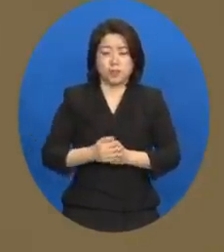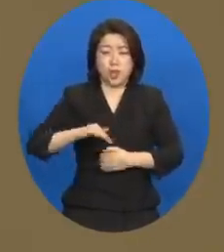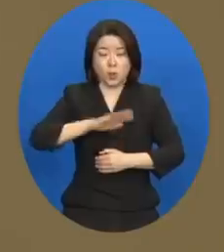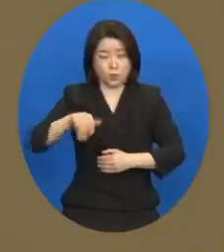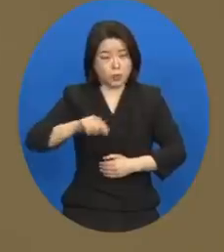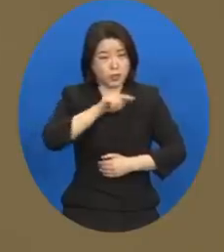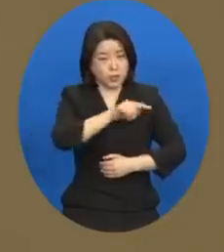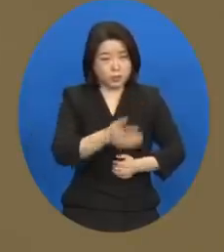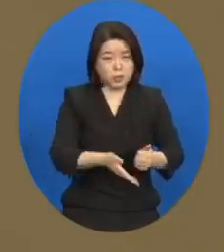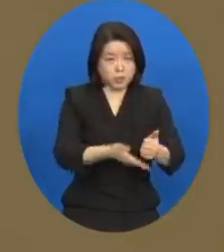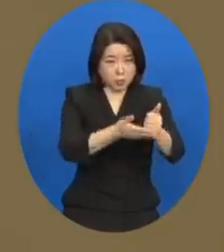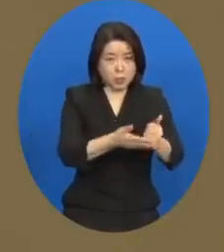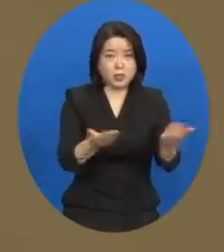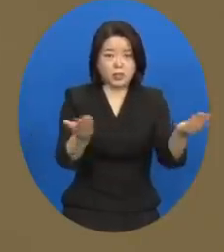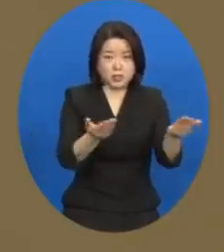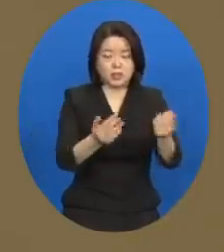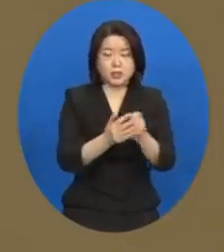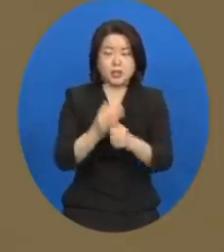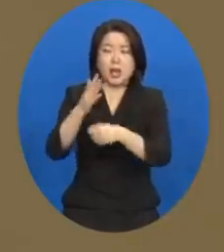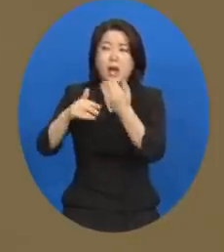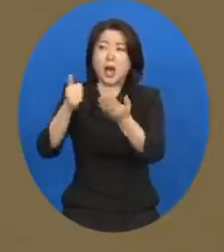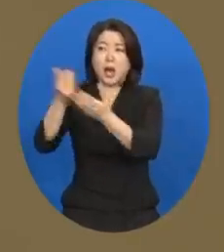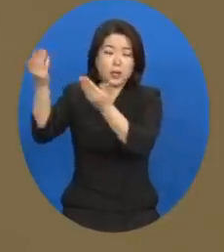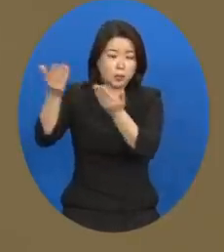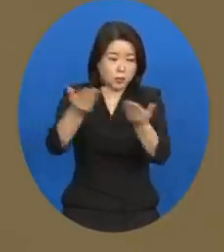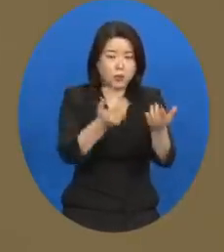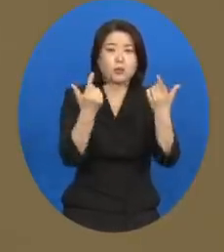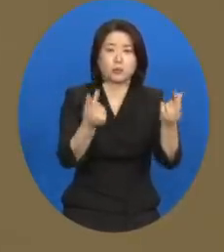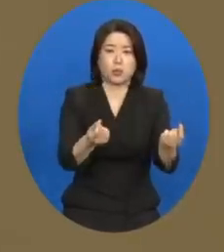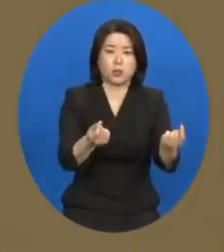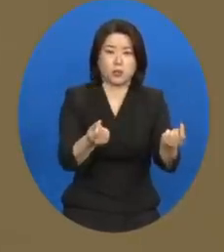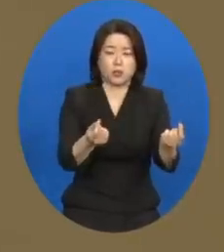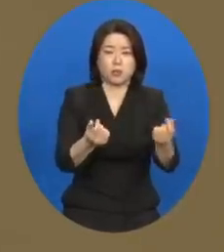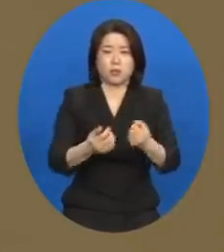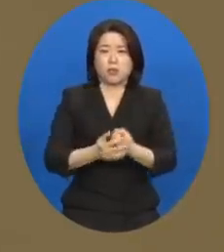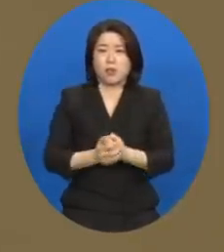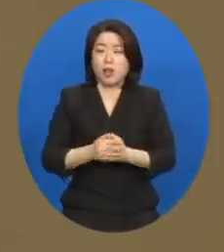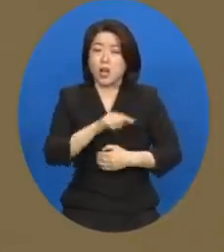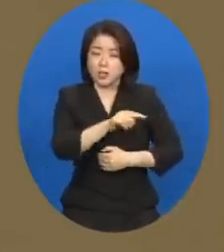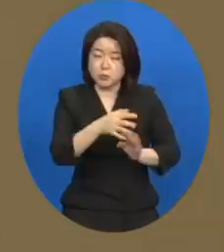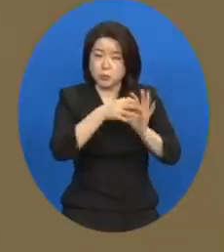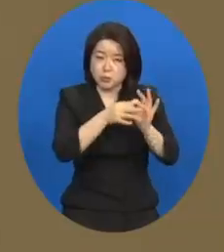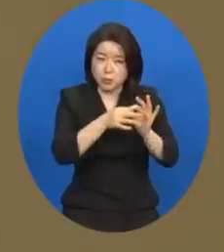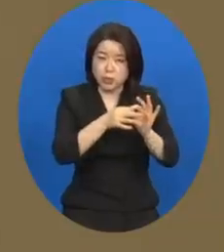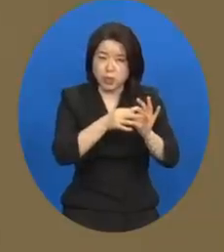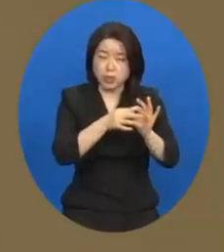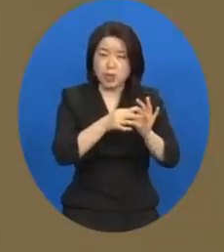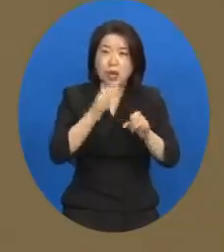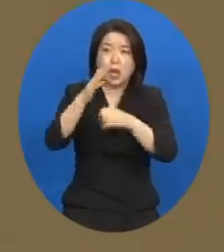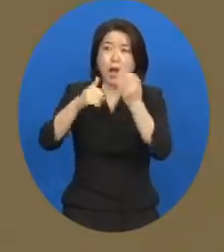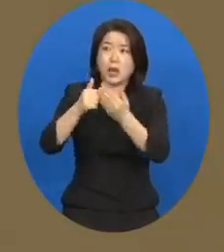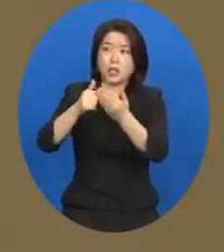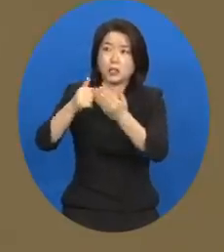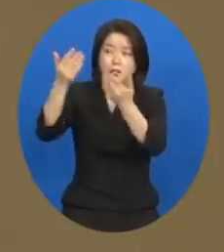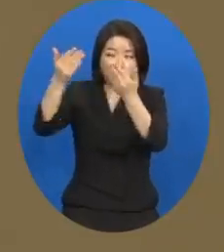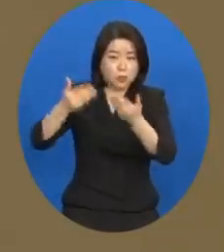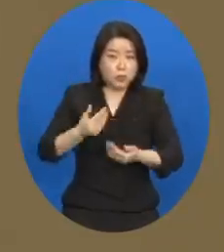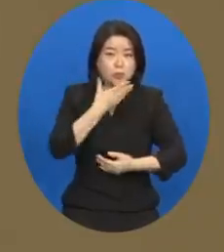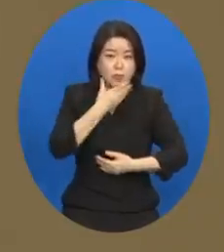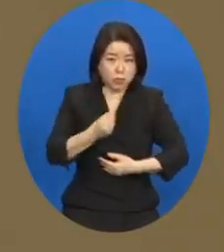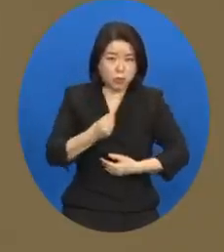일은 곧 하나님이 공급하시는 것과 같고, 그분들을 통하여 하나님이 주시는 복은